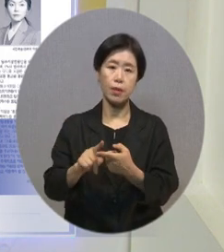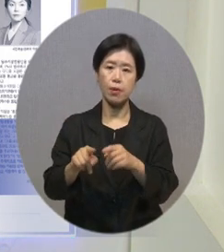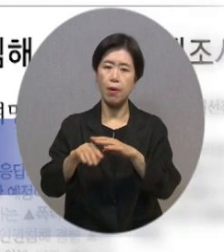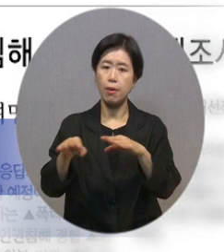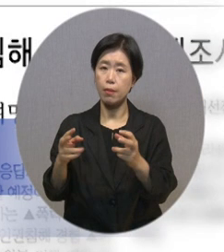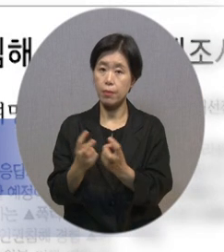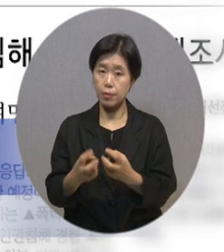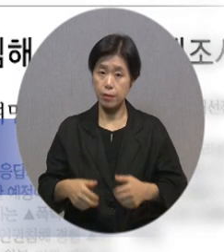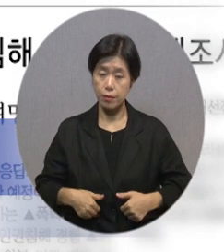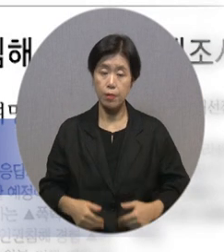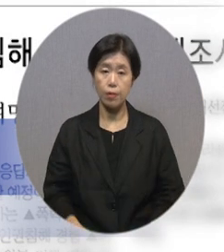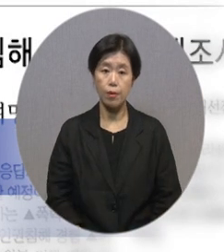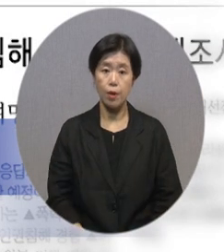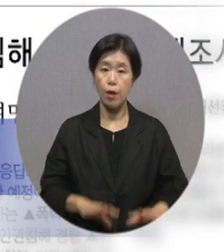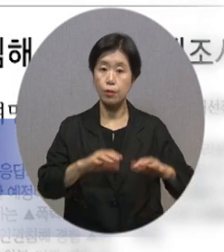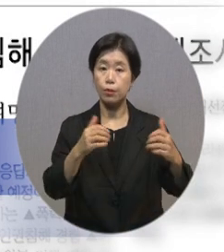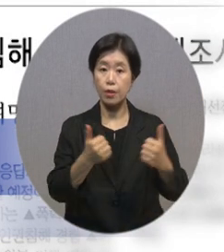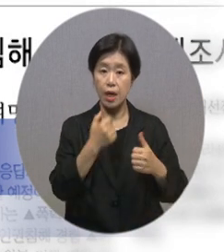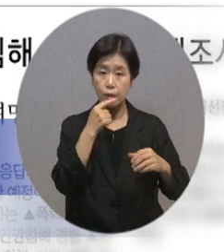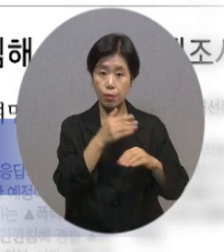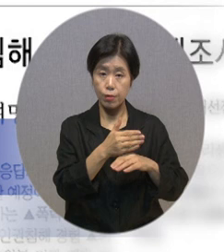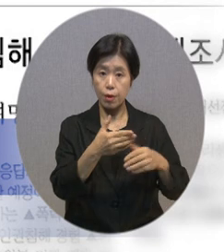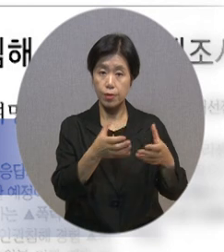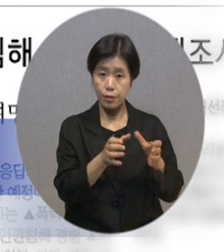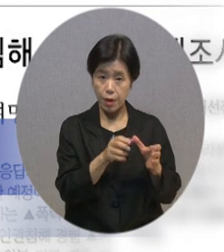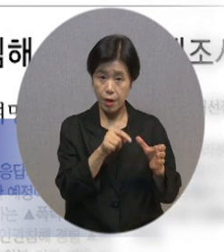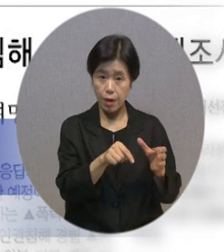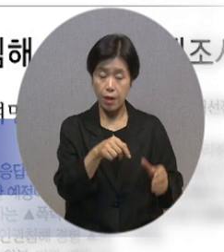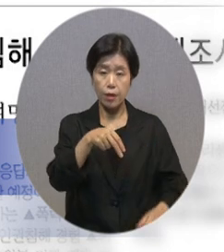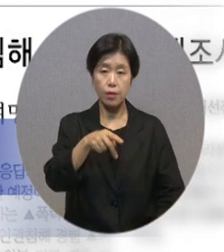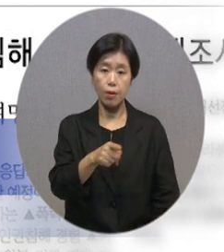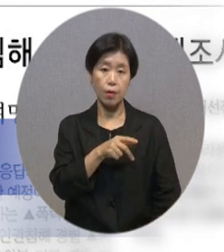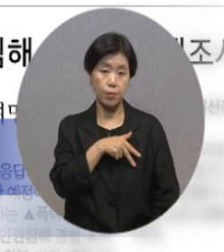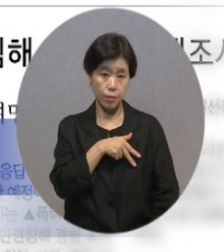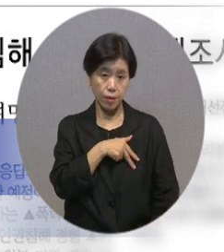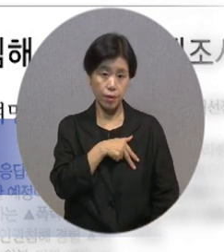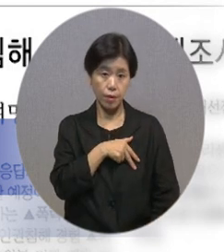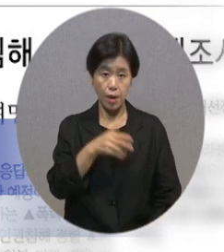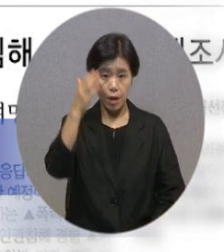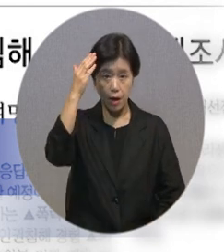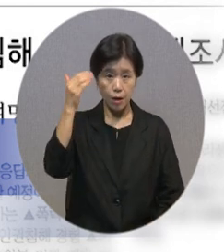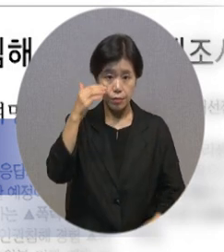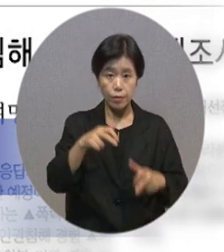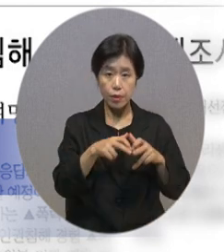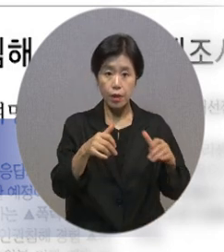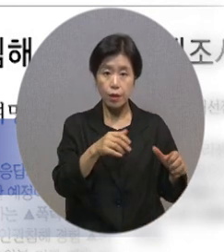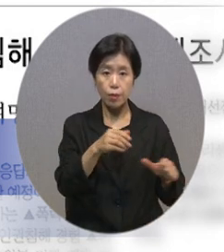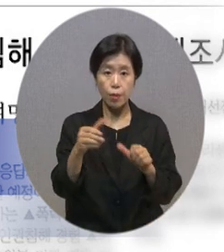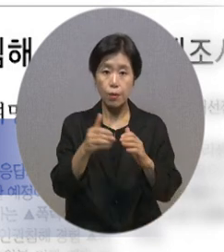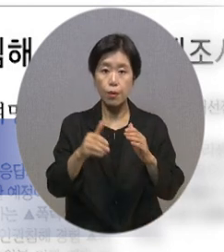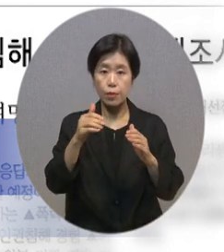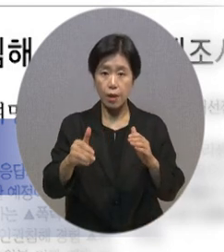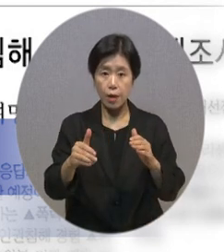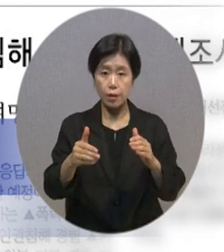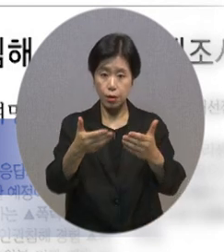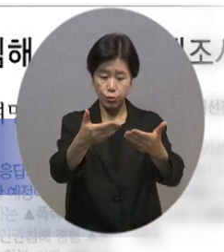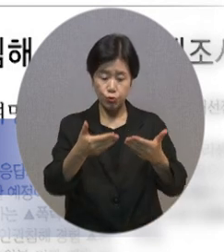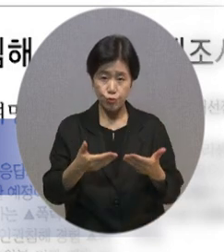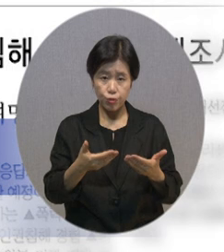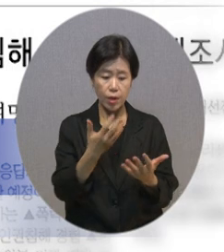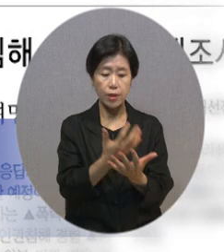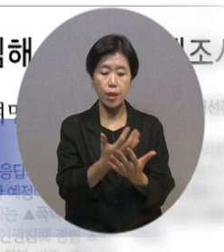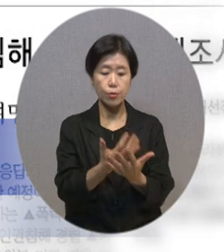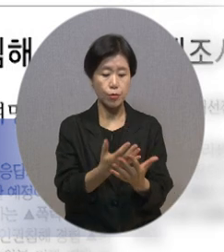있습니다 국회 더불어민주당 서의원 이 고용노동부와 한국 장애인 고용 공단으로부터 제출받은 자료에